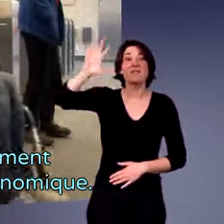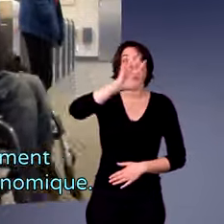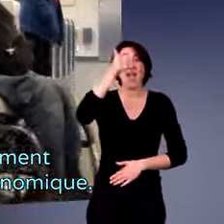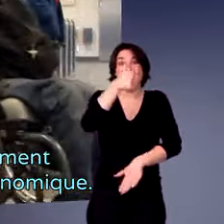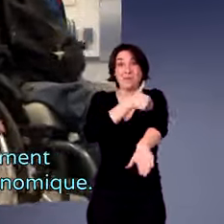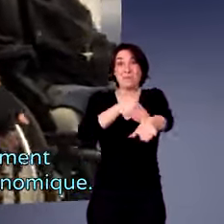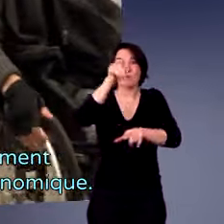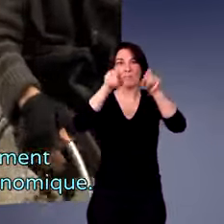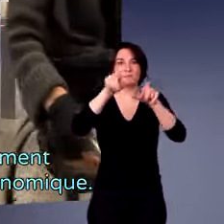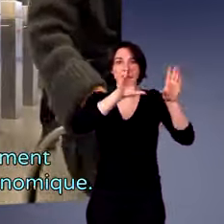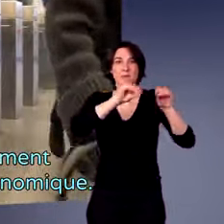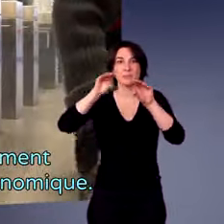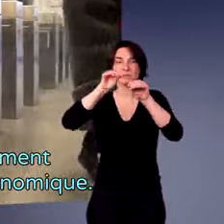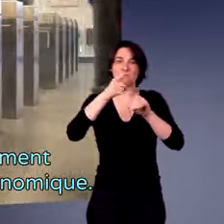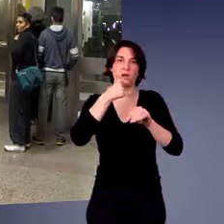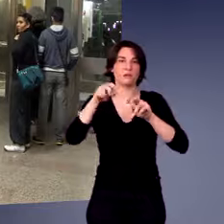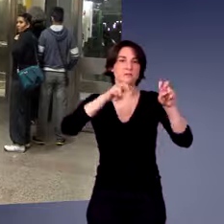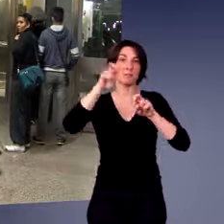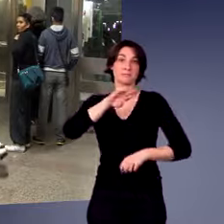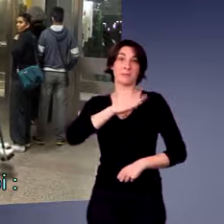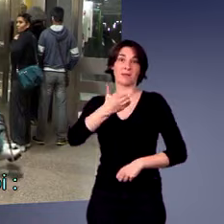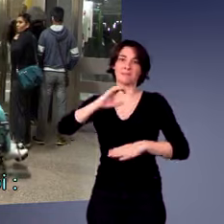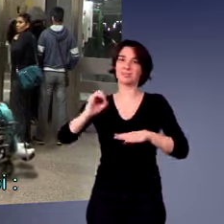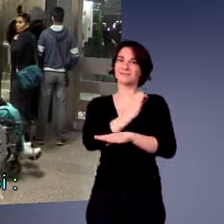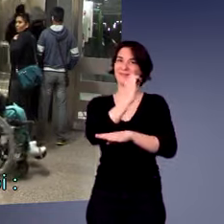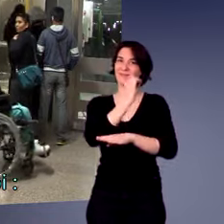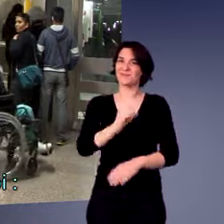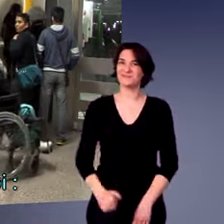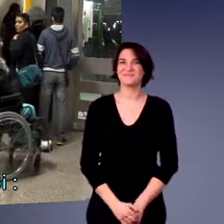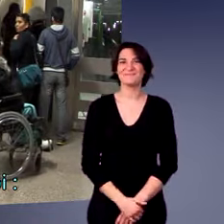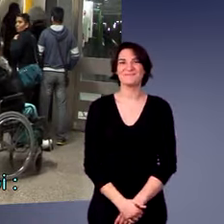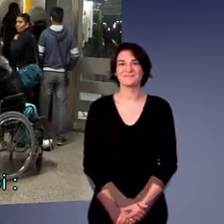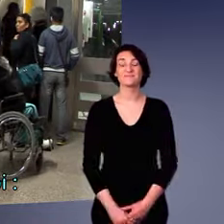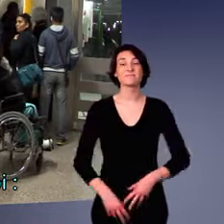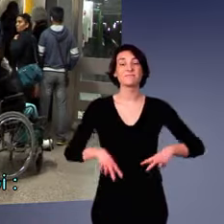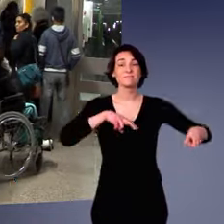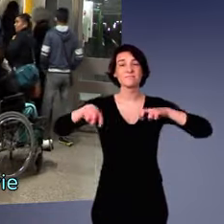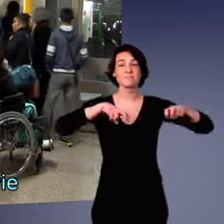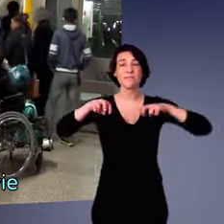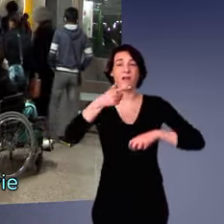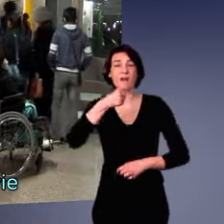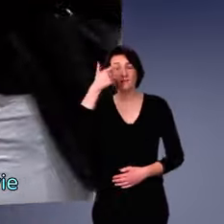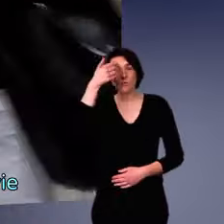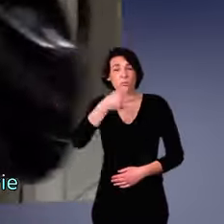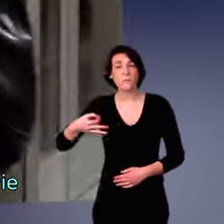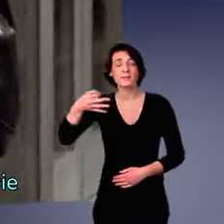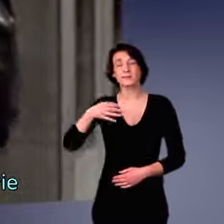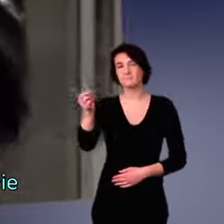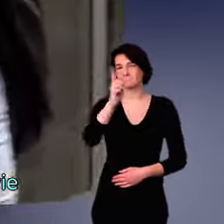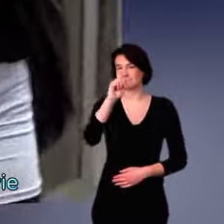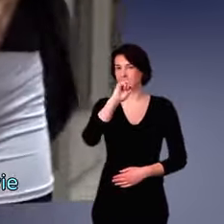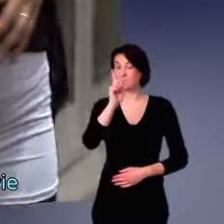sociale culturelle et économique mais cette mobilité ne va pas toujours de soi l'âge le